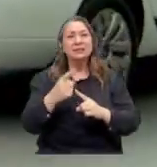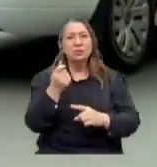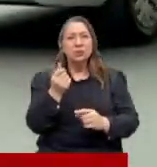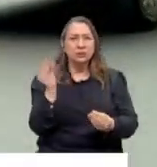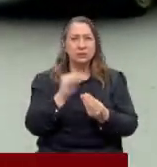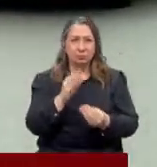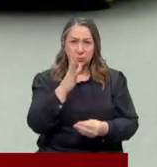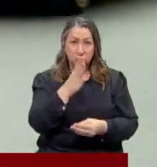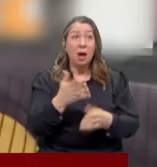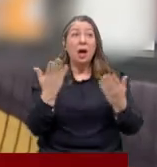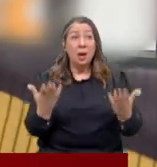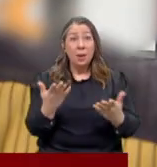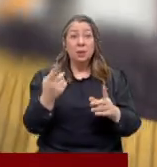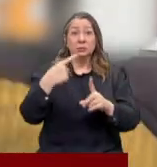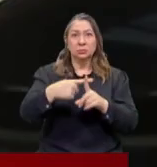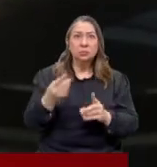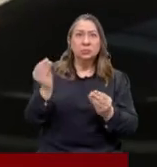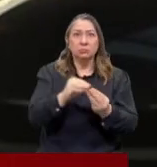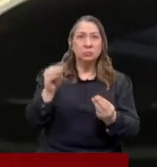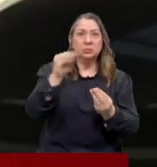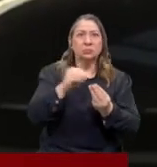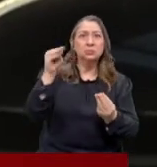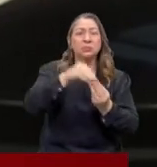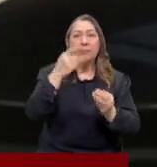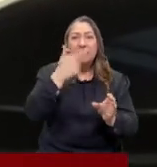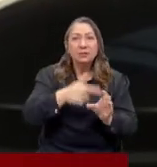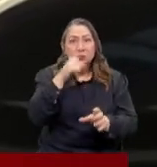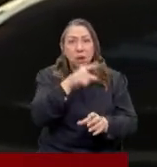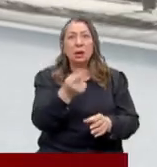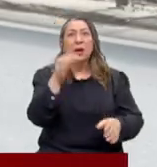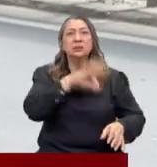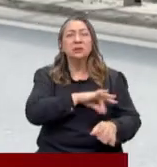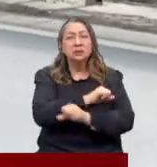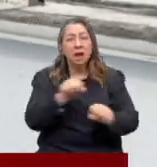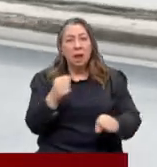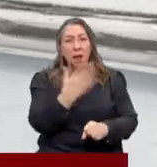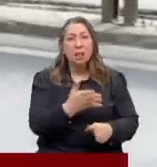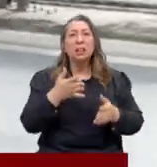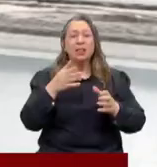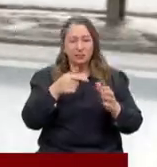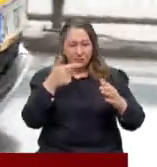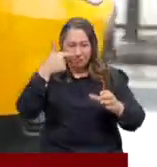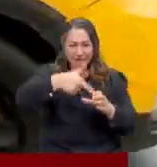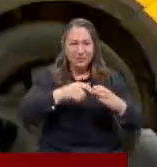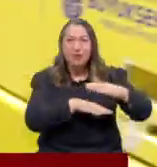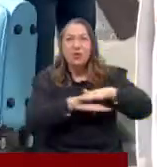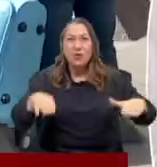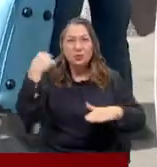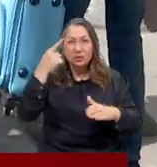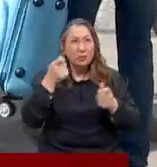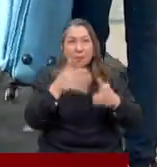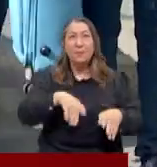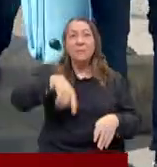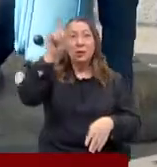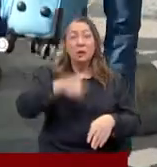zam gelmişti. Ancak üst üste gelen akaryakıt zamları onların da kazancını düşürdü. Depolarını doldurmak için harcadıkları para